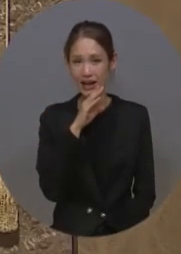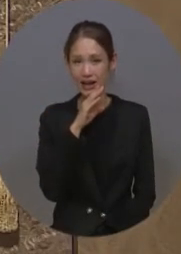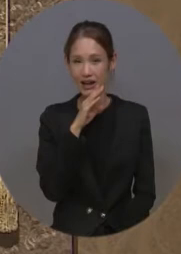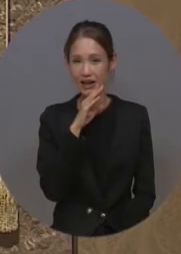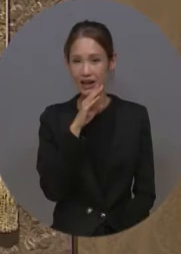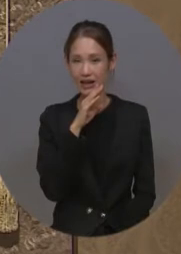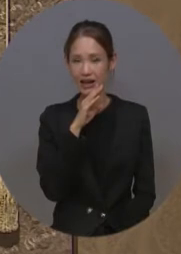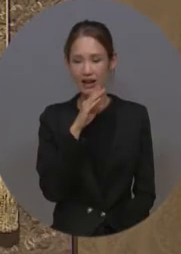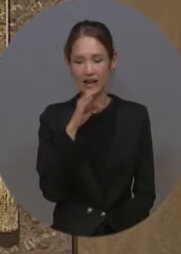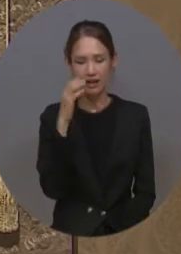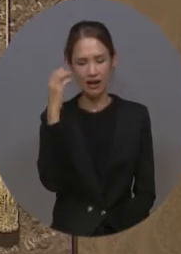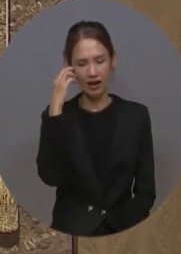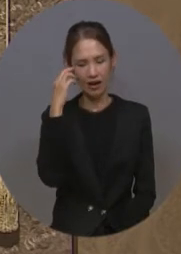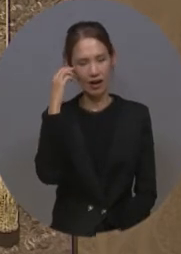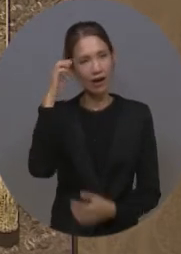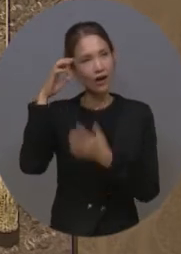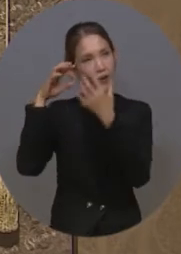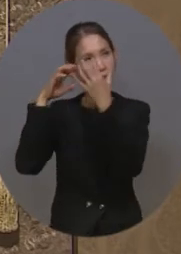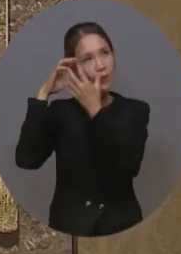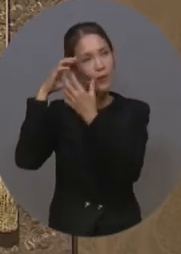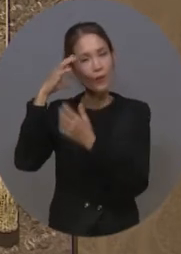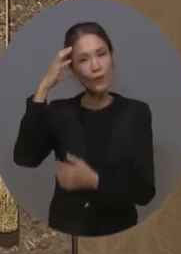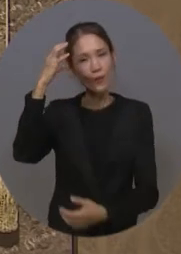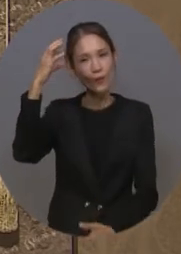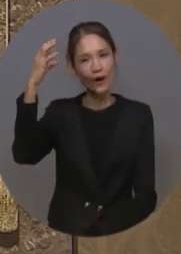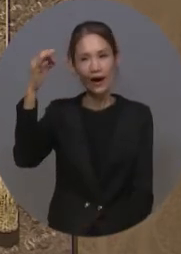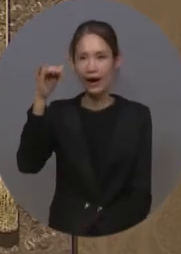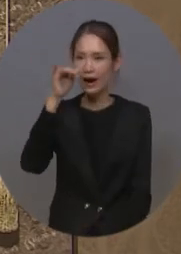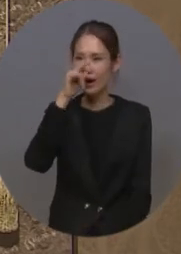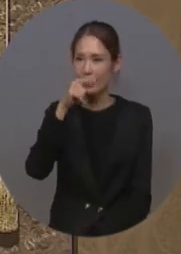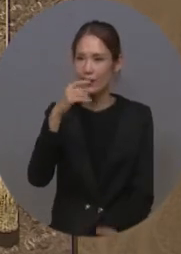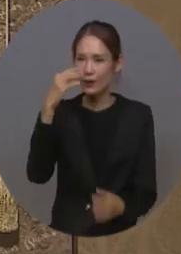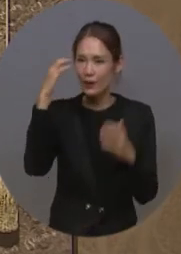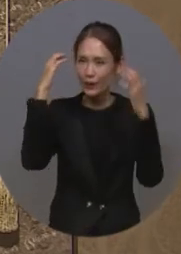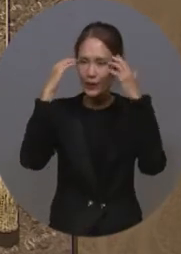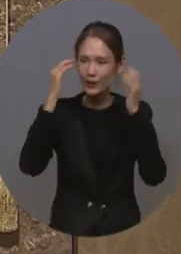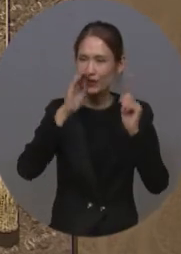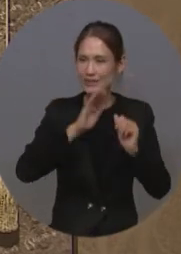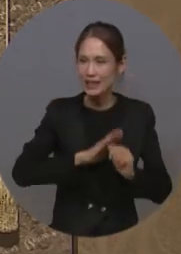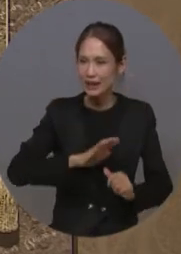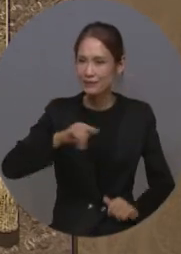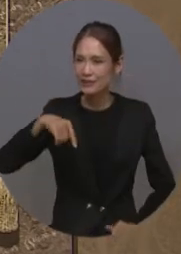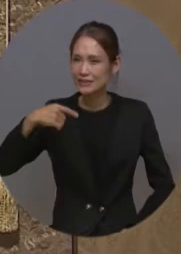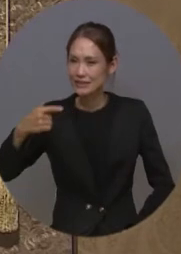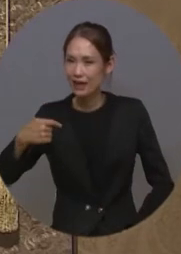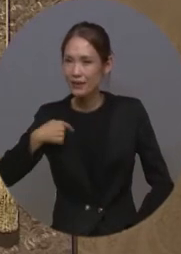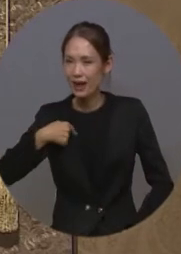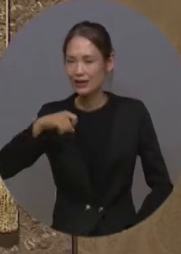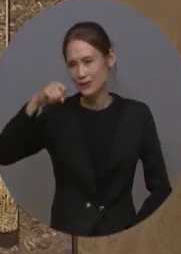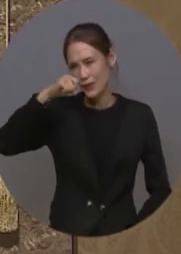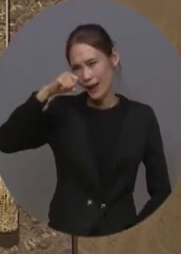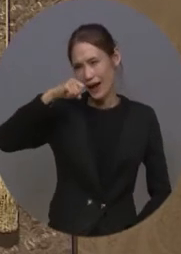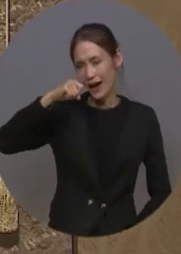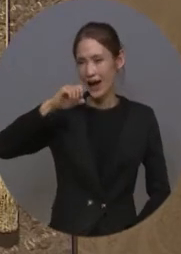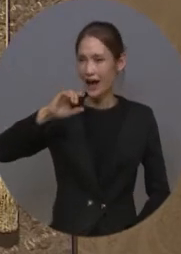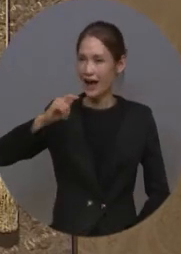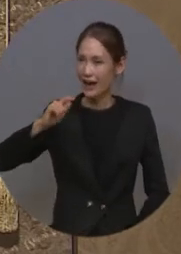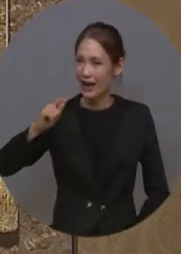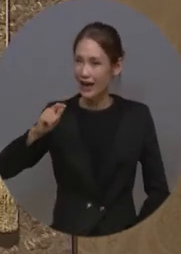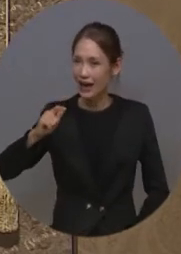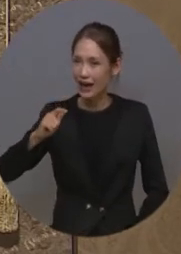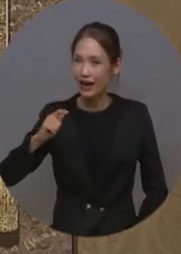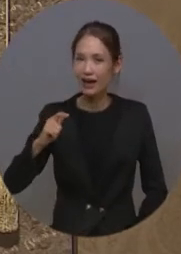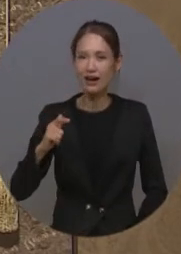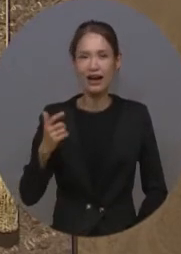대한 환상은 있어요. 이거 좀 고통을 참고 나면 내가 확 좋아지지 않을까? 이제 다음부터는 절대 안 아프겠지.